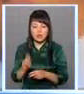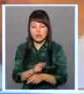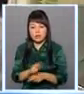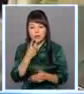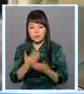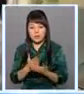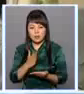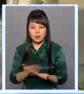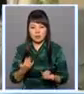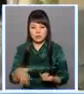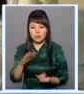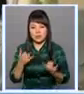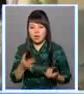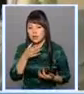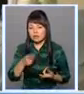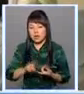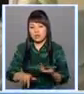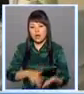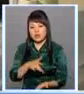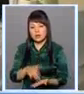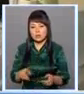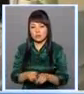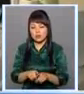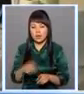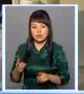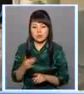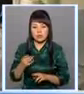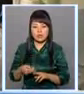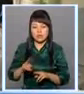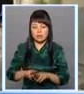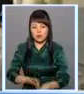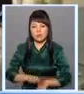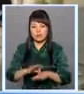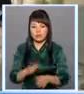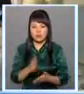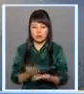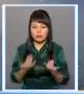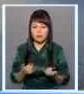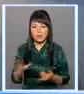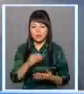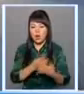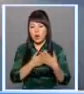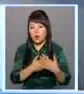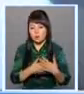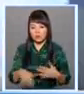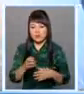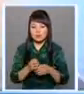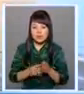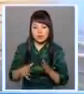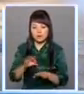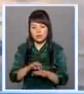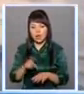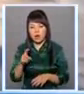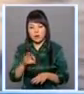акция шаһарда саламатты қала аясында биыл 3-ші рет жүргізіліп отыр. Мақсат қоғамға қауіпті ісік және құрт